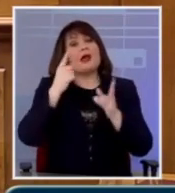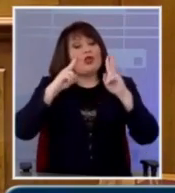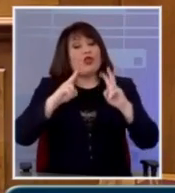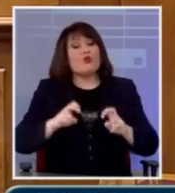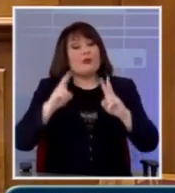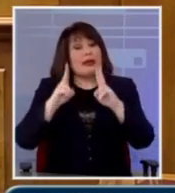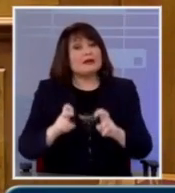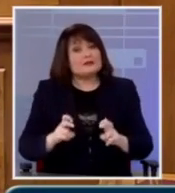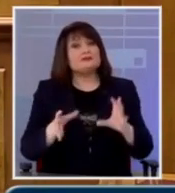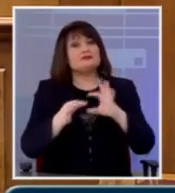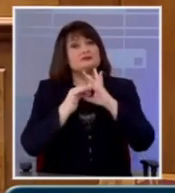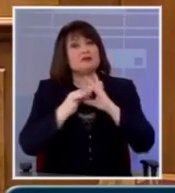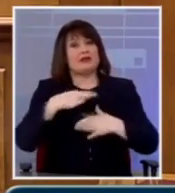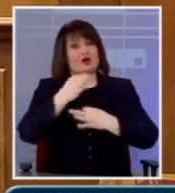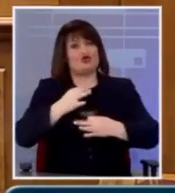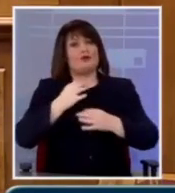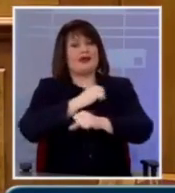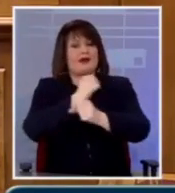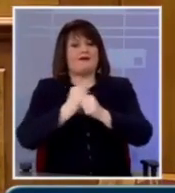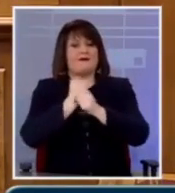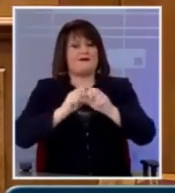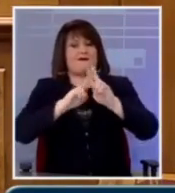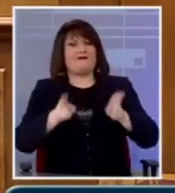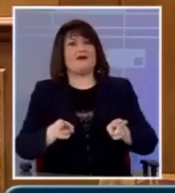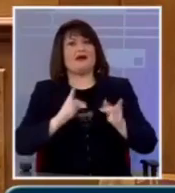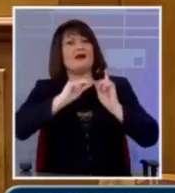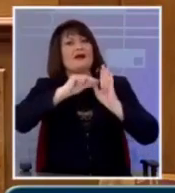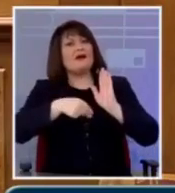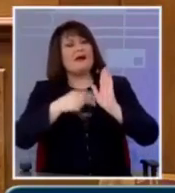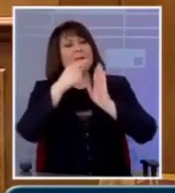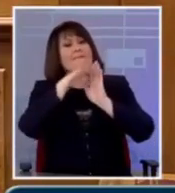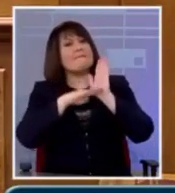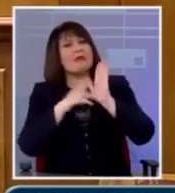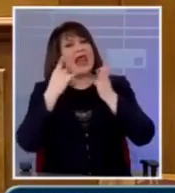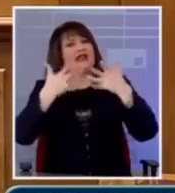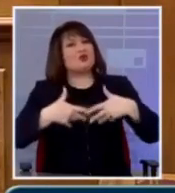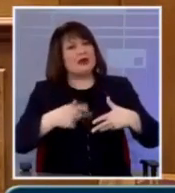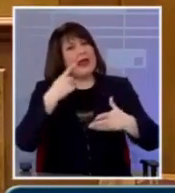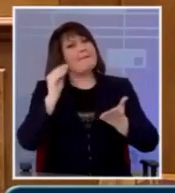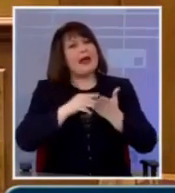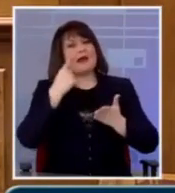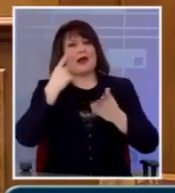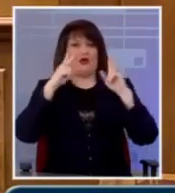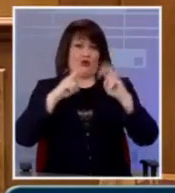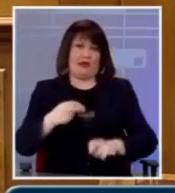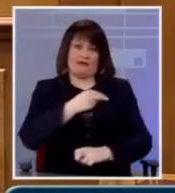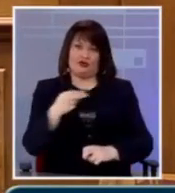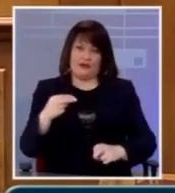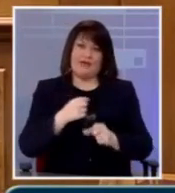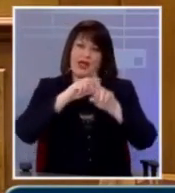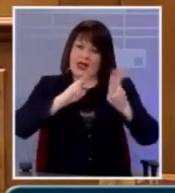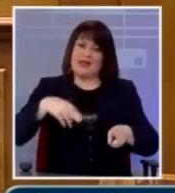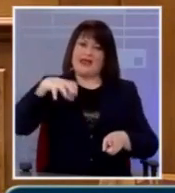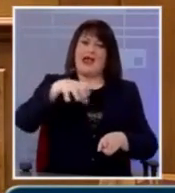σε συνεργασία με τους εκπροσώπους των φαρμακοποιών, όλου του μνημονιακού θεσμικού πλαισίου λειτουργίας τους, για να διασφαλιστεί η